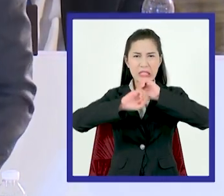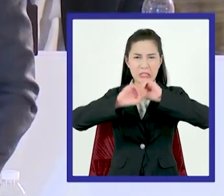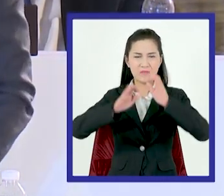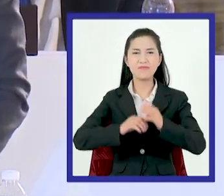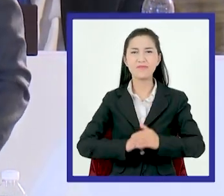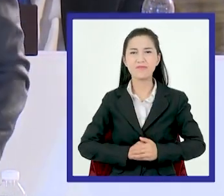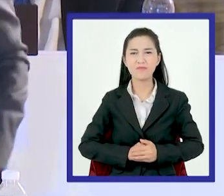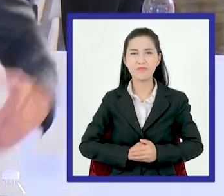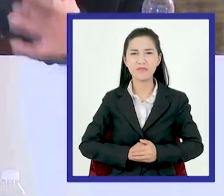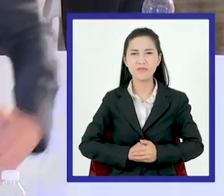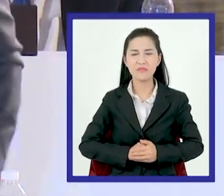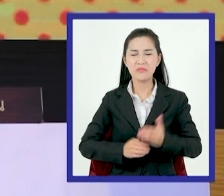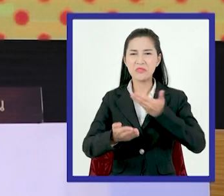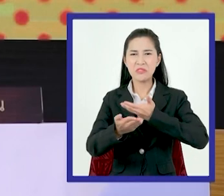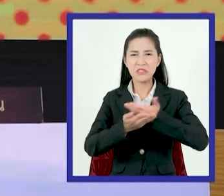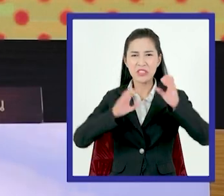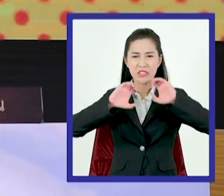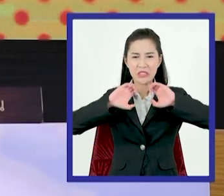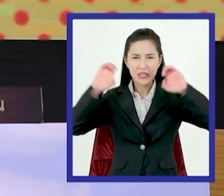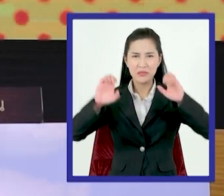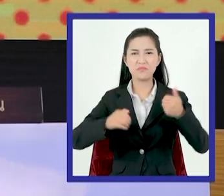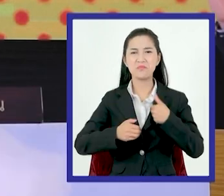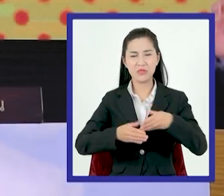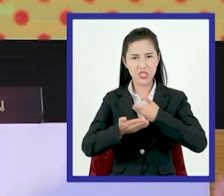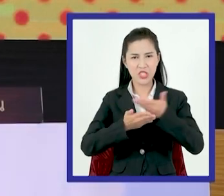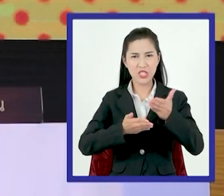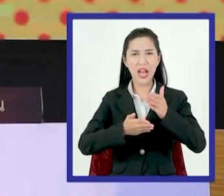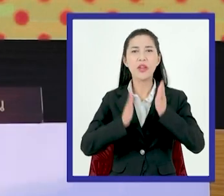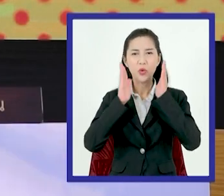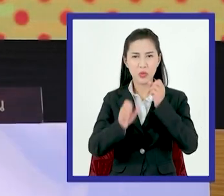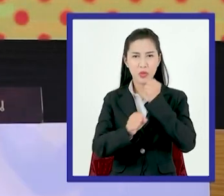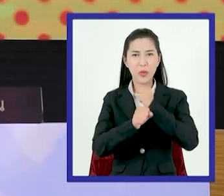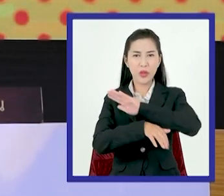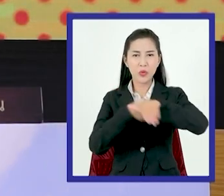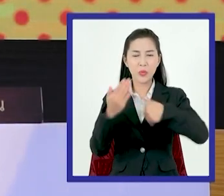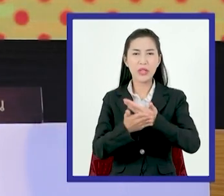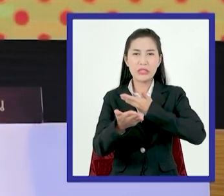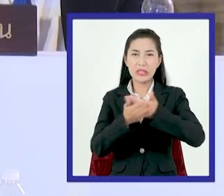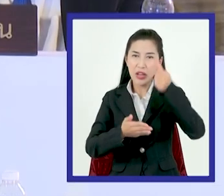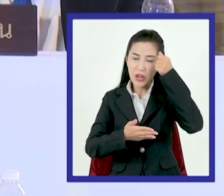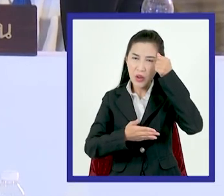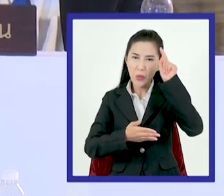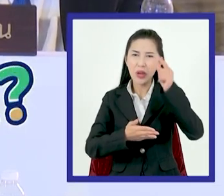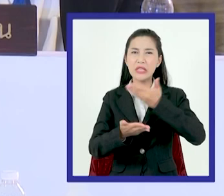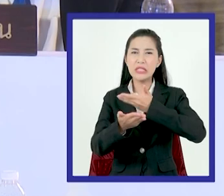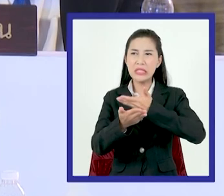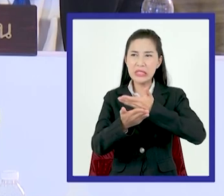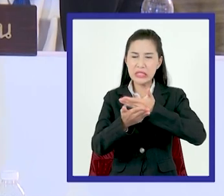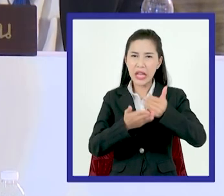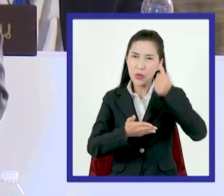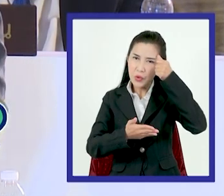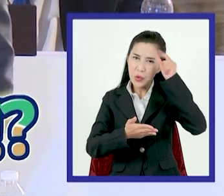ดเลยว่าเราจะไม่จ่ายแค่ราชการเราจะลามไปถึงพนักงานทุกคนด้วยแล้วไม่จ่ายแค่รายวันแล้วครับเราจะจ่ายวันนึง2รอบ